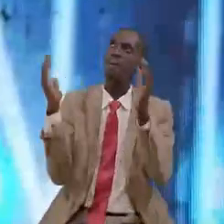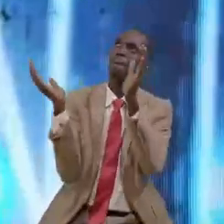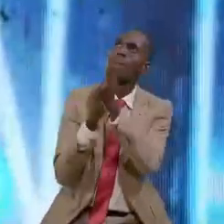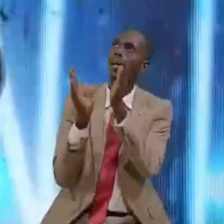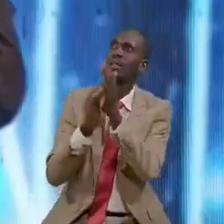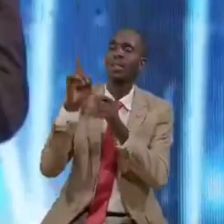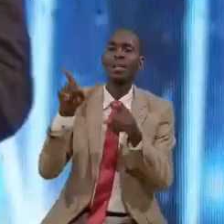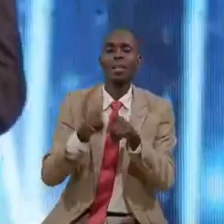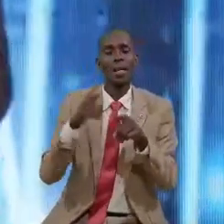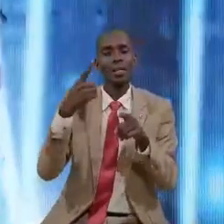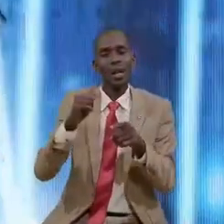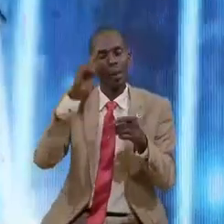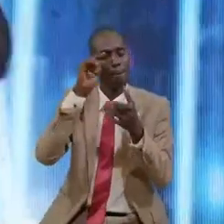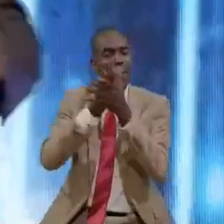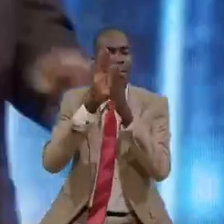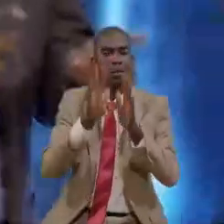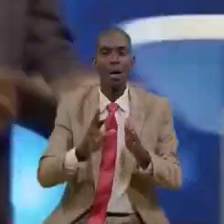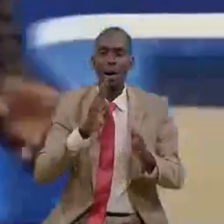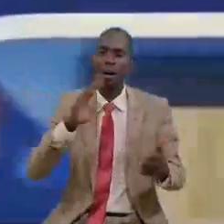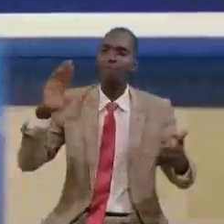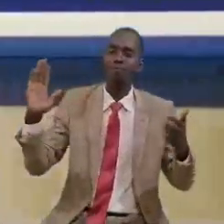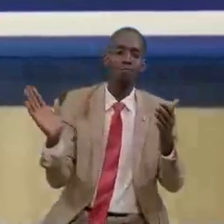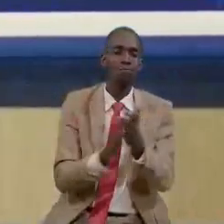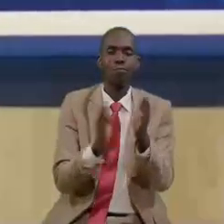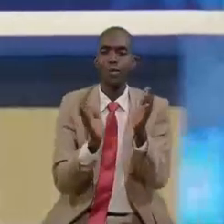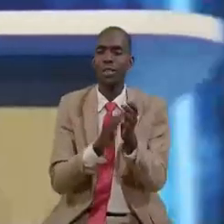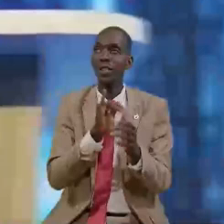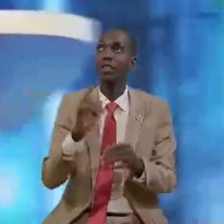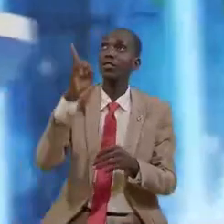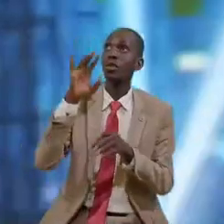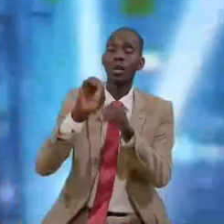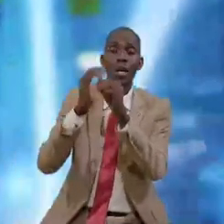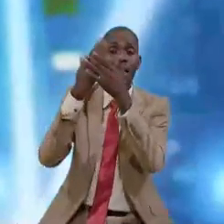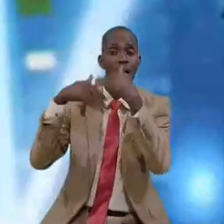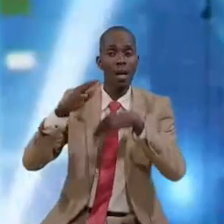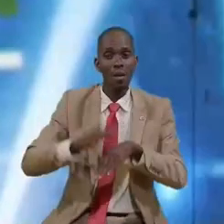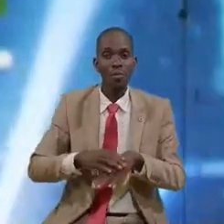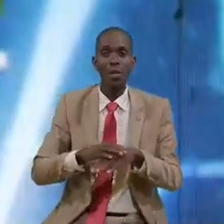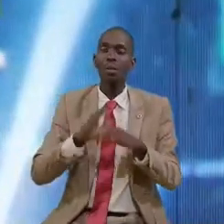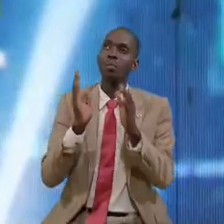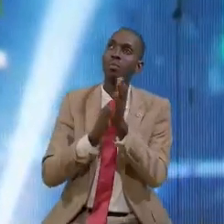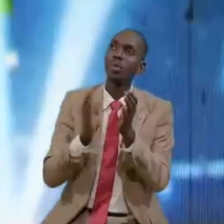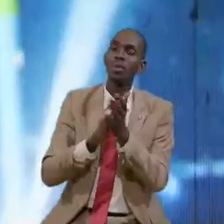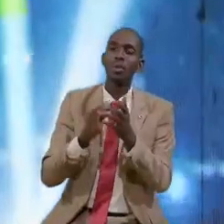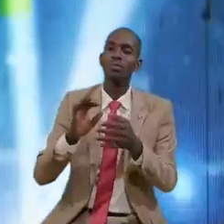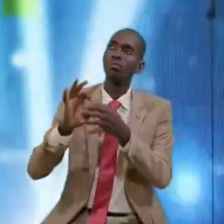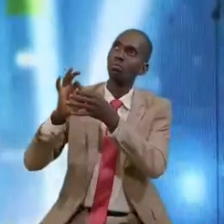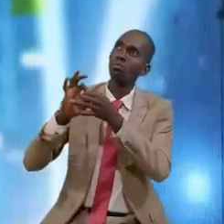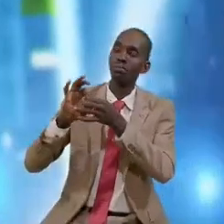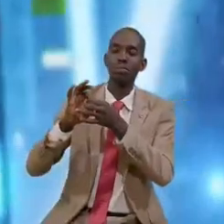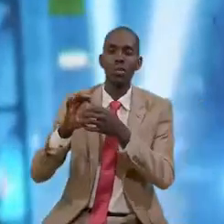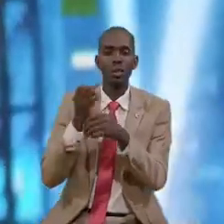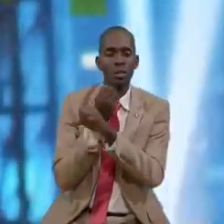louaient au ciel. Alors cette louange de Dieu, à lui appartient le salut,